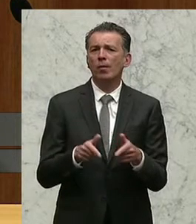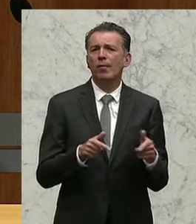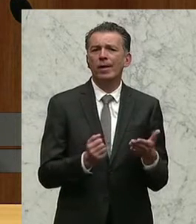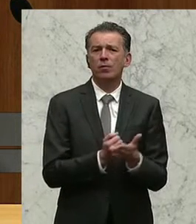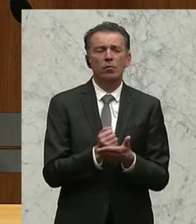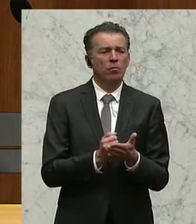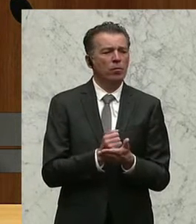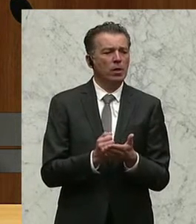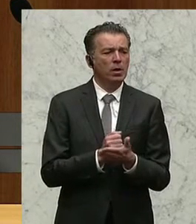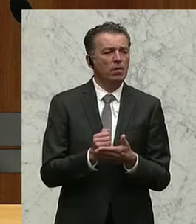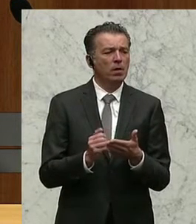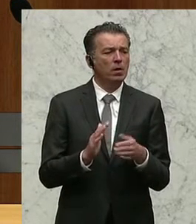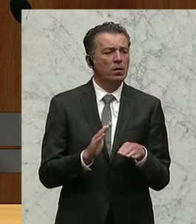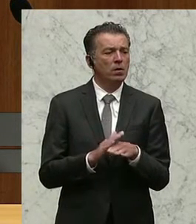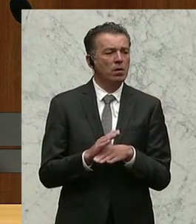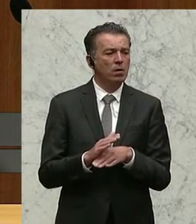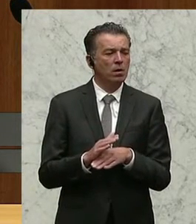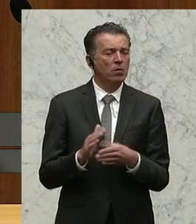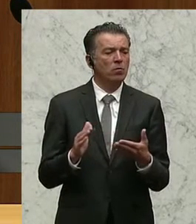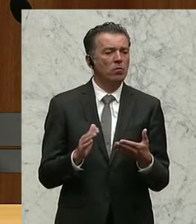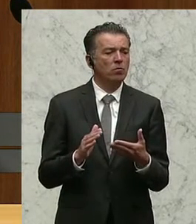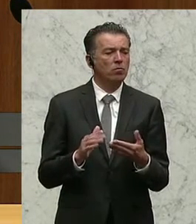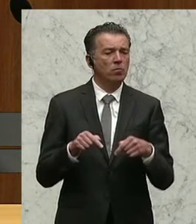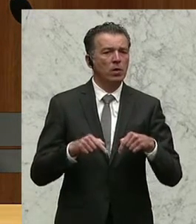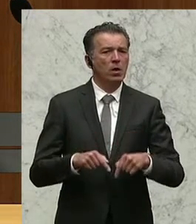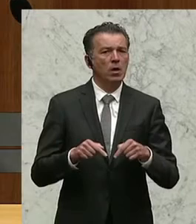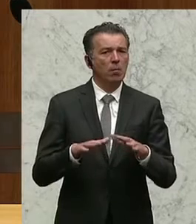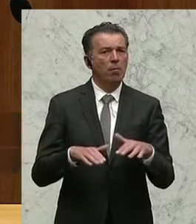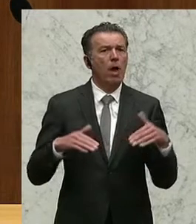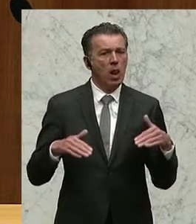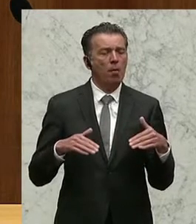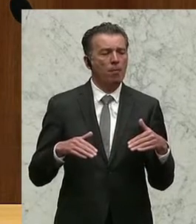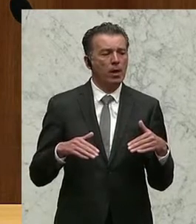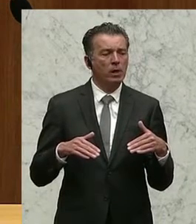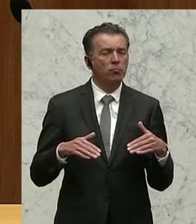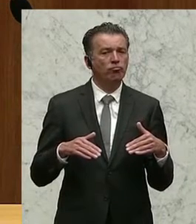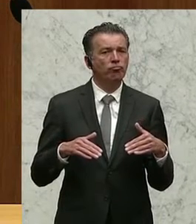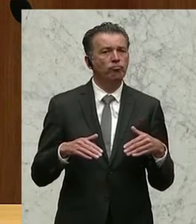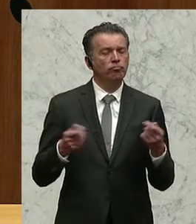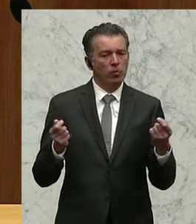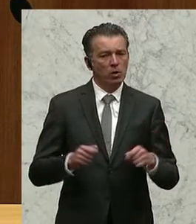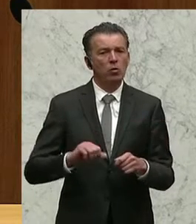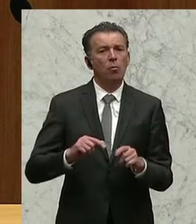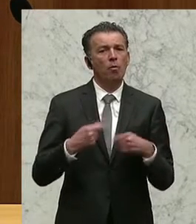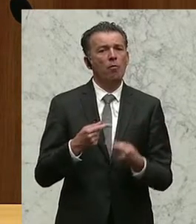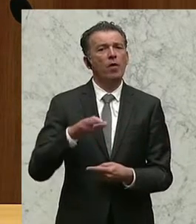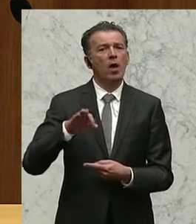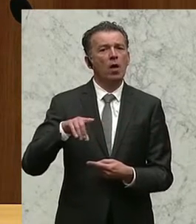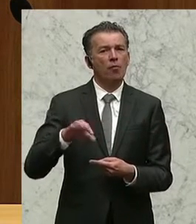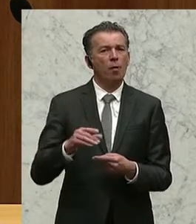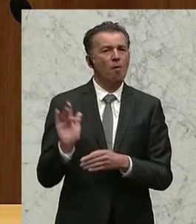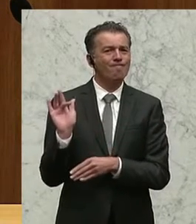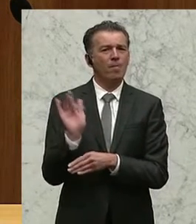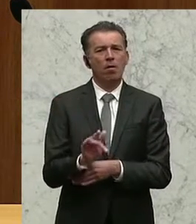Fortpflanzungsmedizin trotz vielen massiven Gegenstimmen hier im Hohen Haus und unseren Gegenstimmen beschlossen.